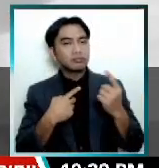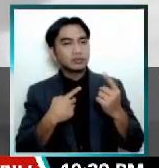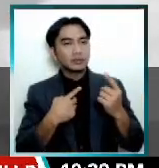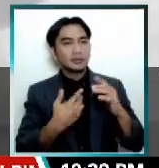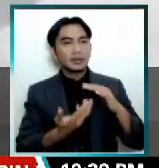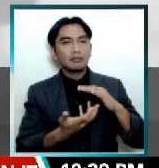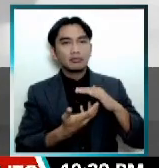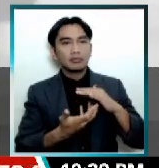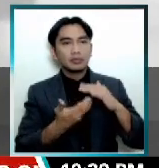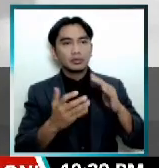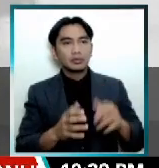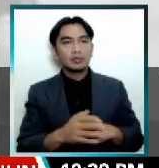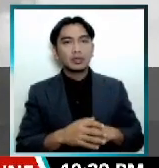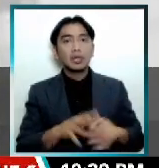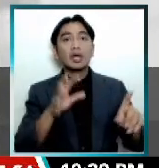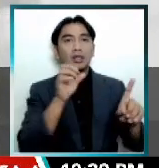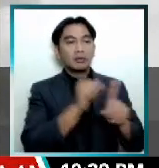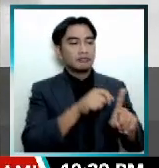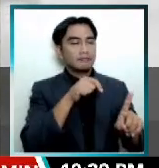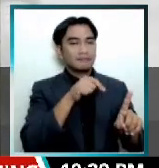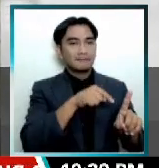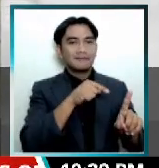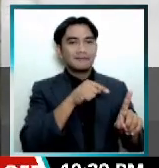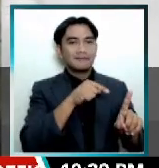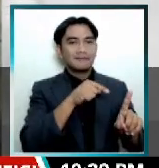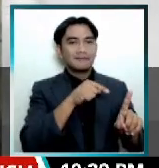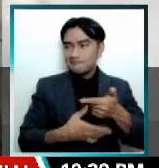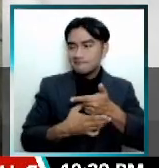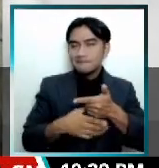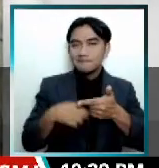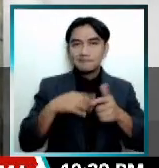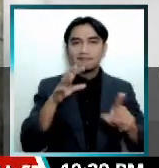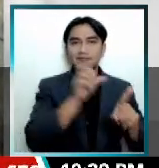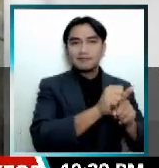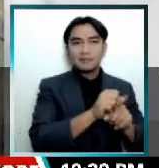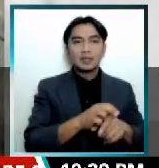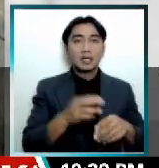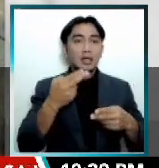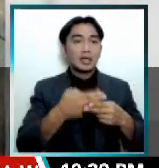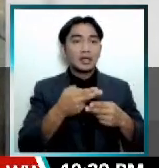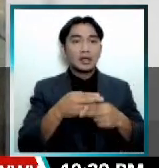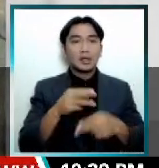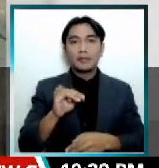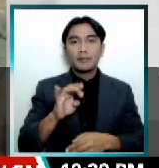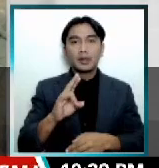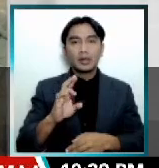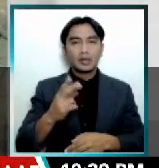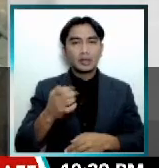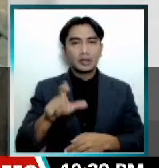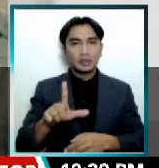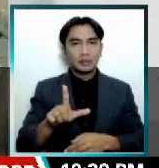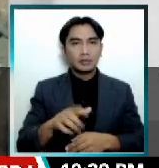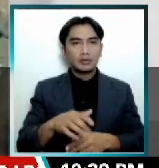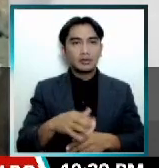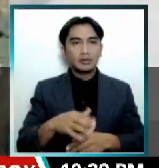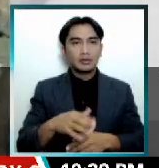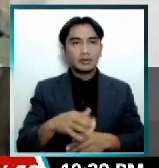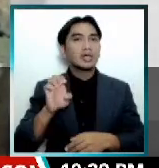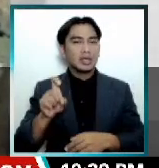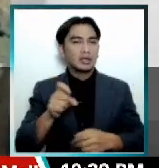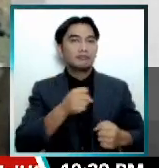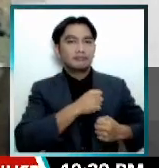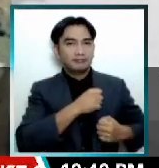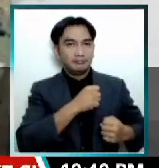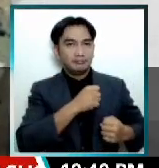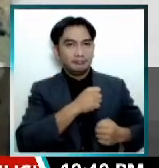ang suspect sa follow-up operation. Nakilala siyang si Michael Komutuhan Padilla, dating miyembro ng Philippine Army.